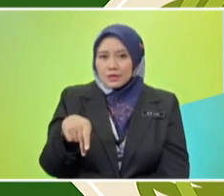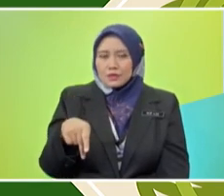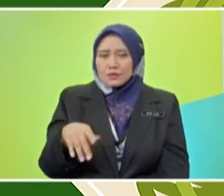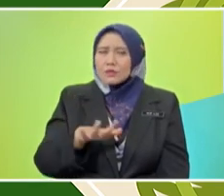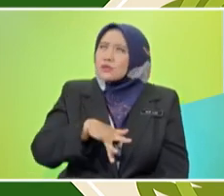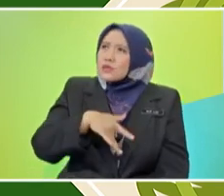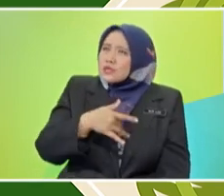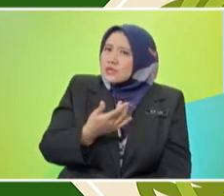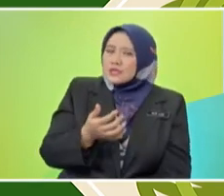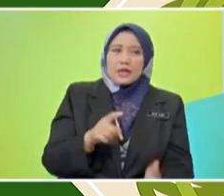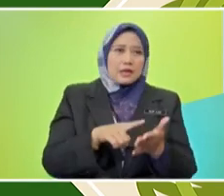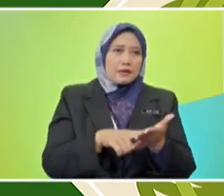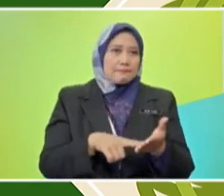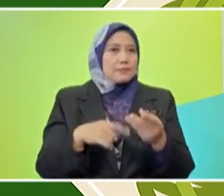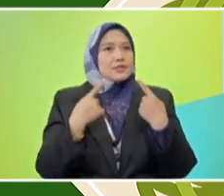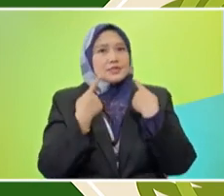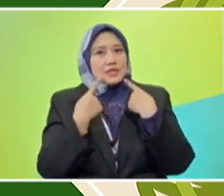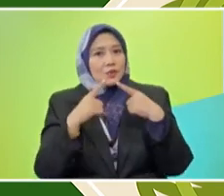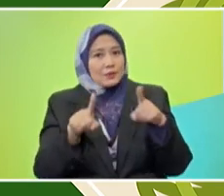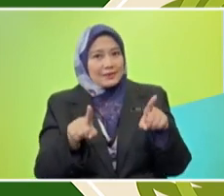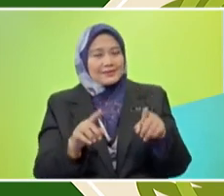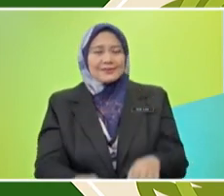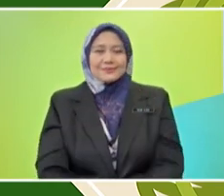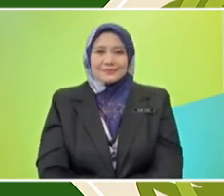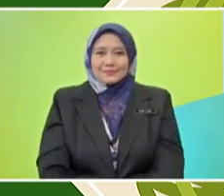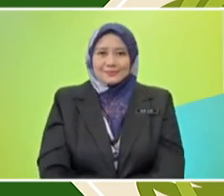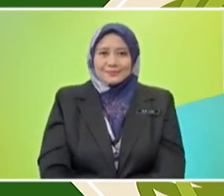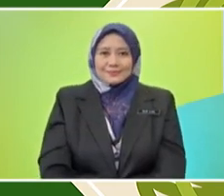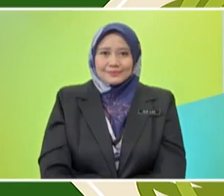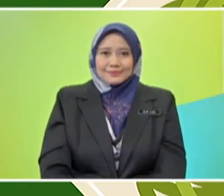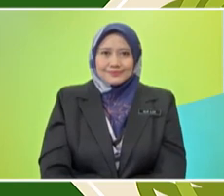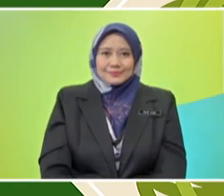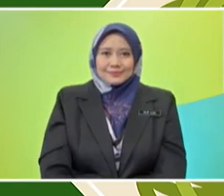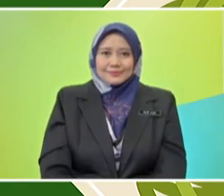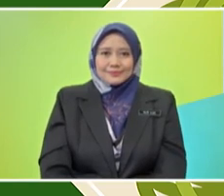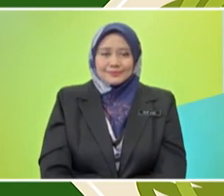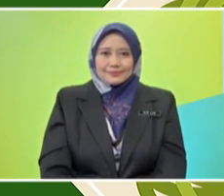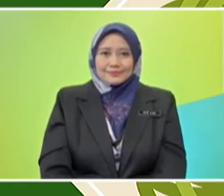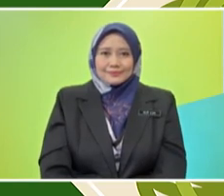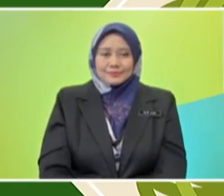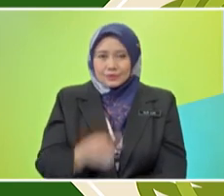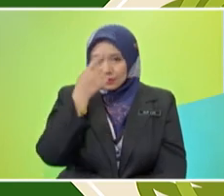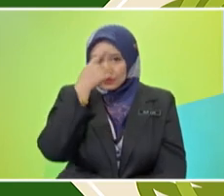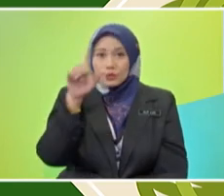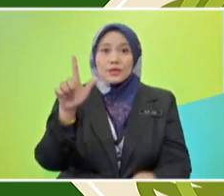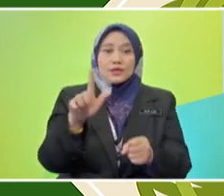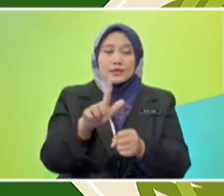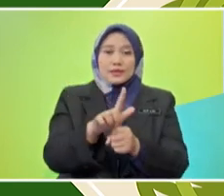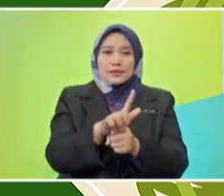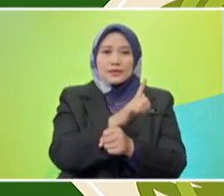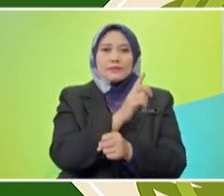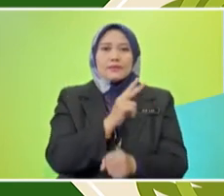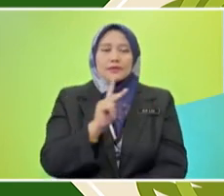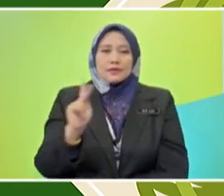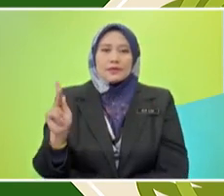rasa mana satukah maklumat yang sesuai kita berikan kepada ayat tersebut supaya menjadi lengkap. Silakan adik Amni.